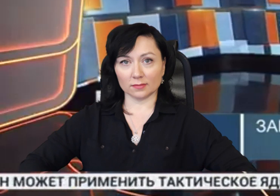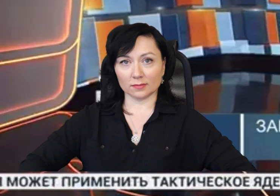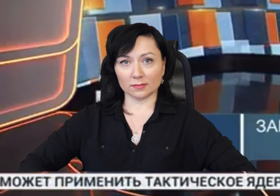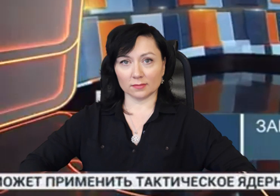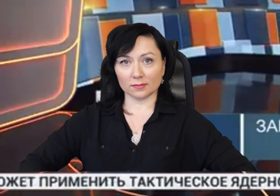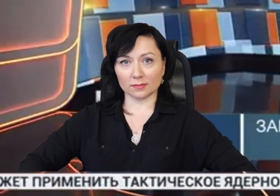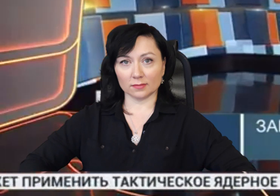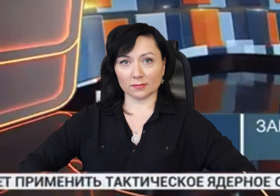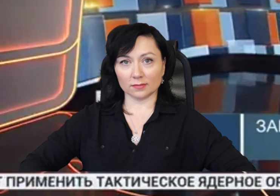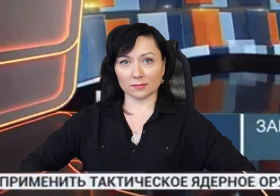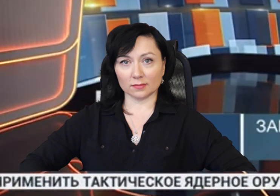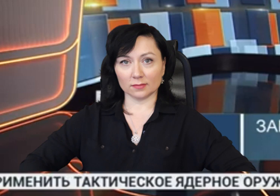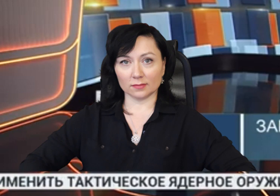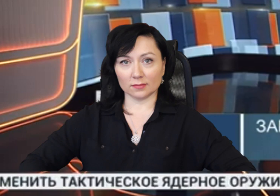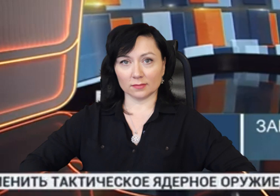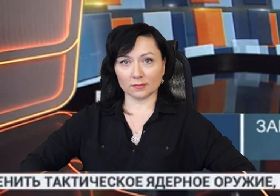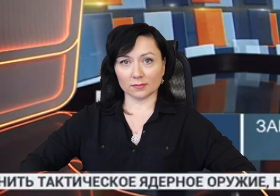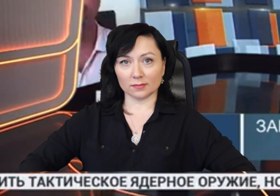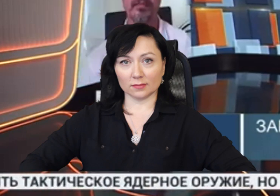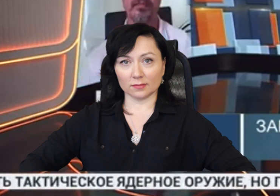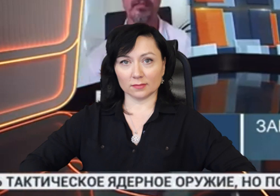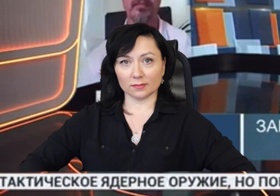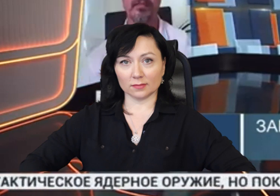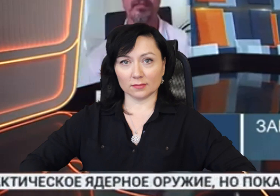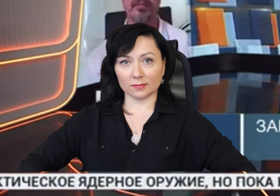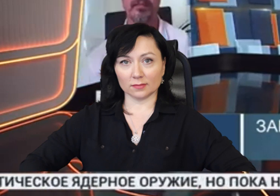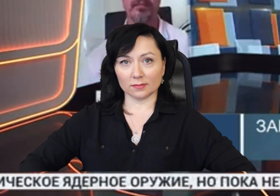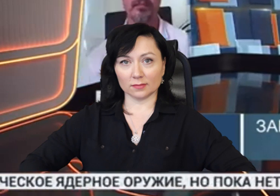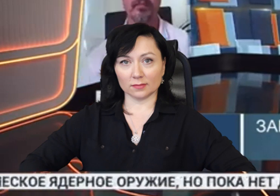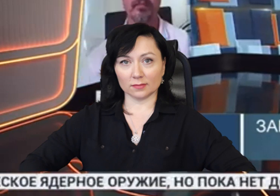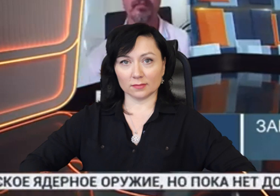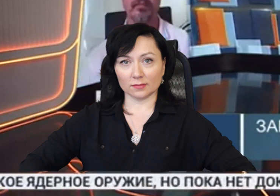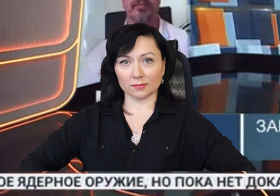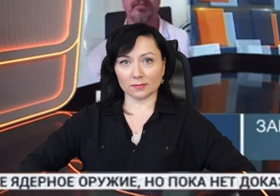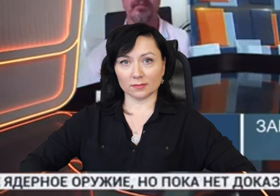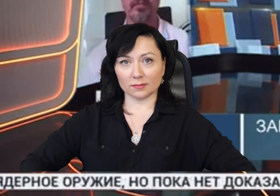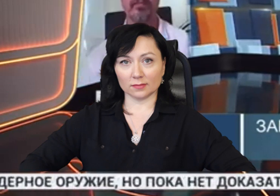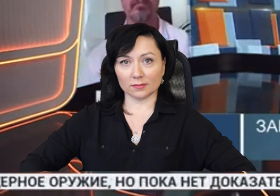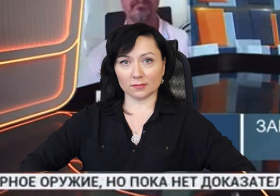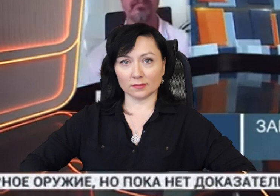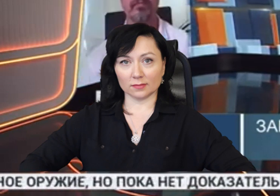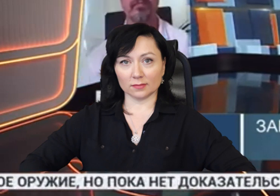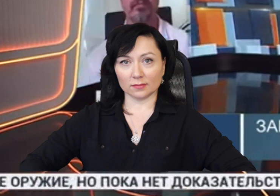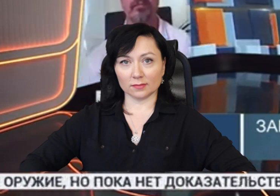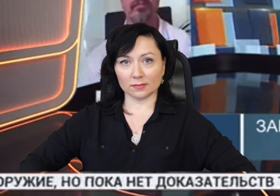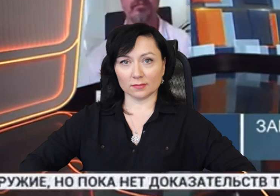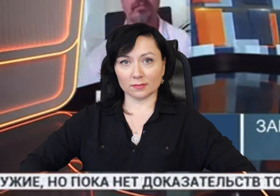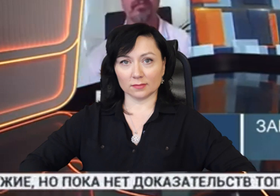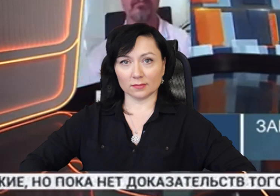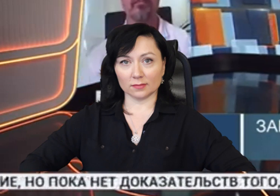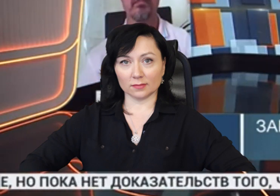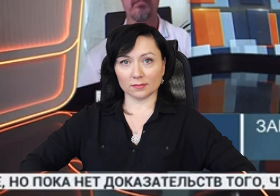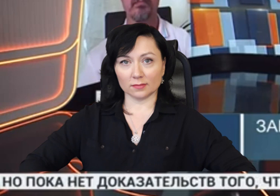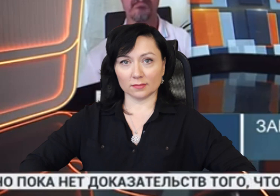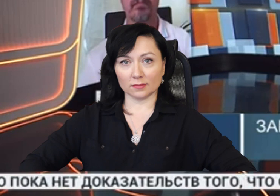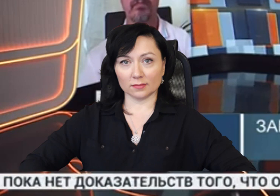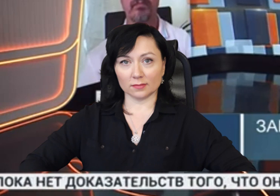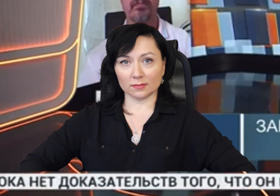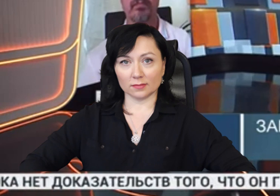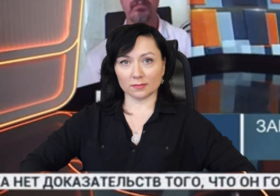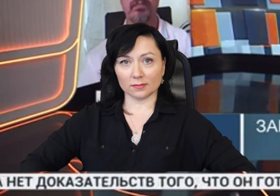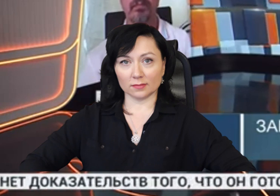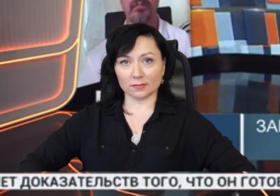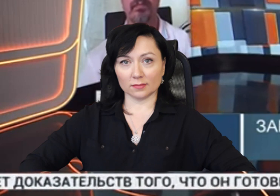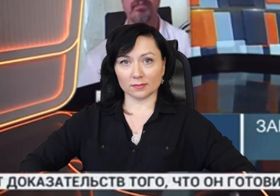тысяч туристов каждый день сообщили с момента объявления реалистичной мобилизации Никто из их клиентов не лишился